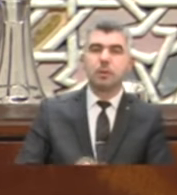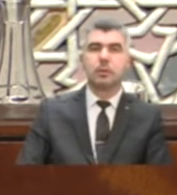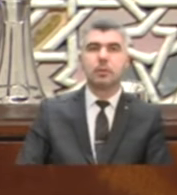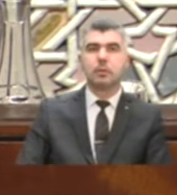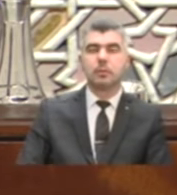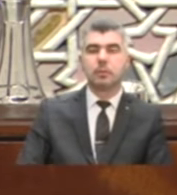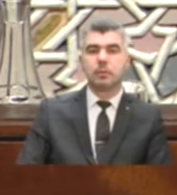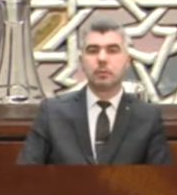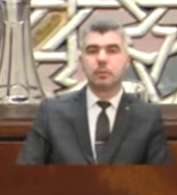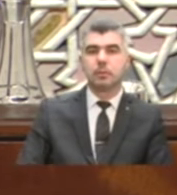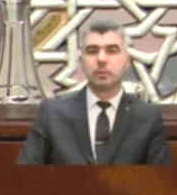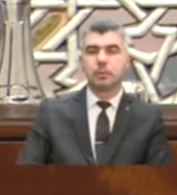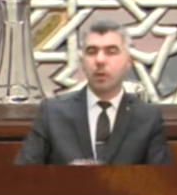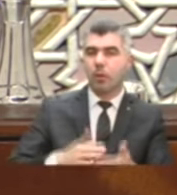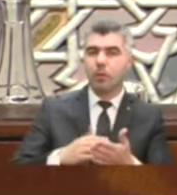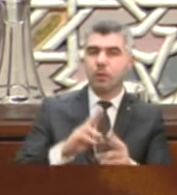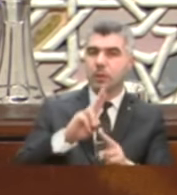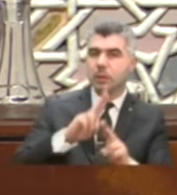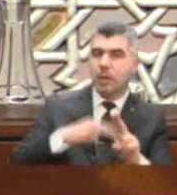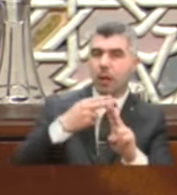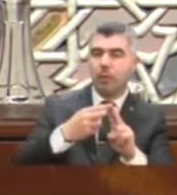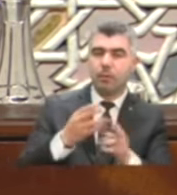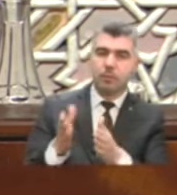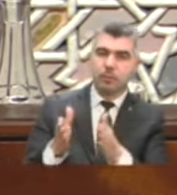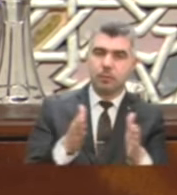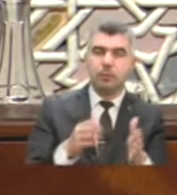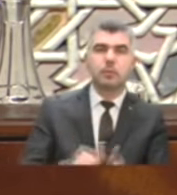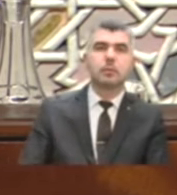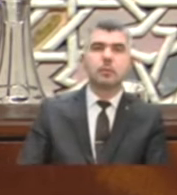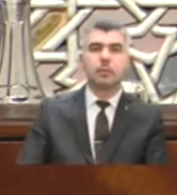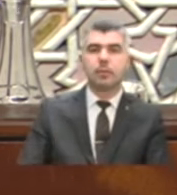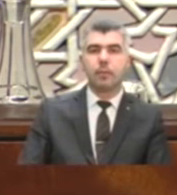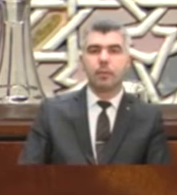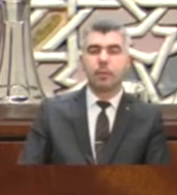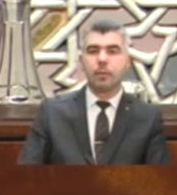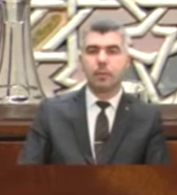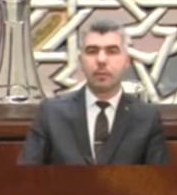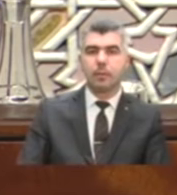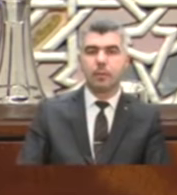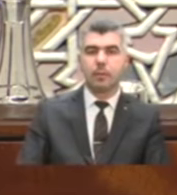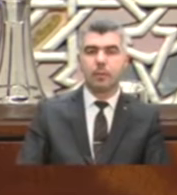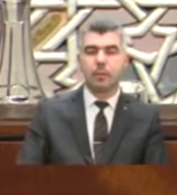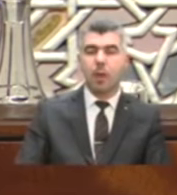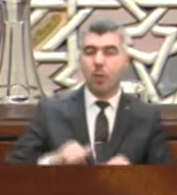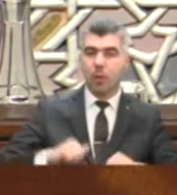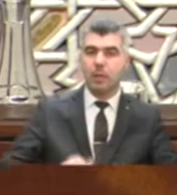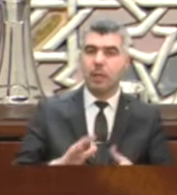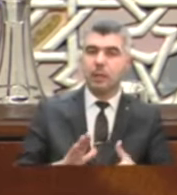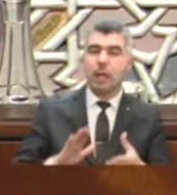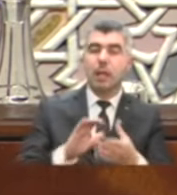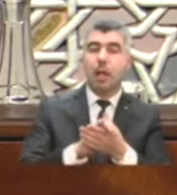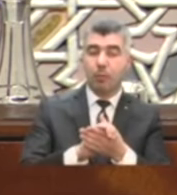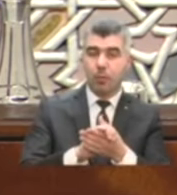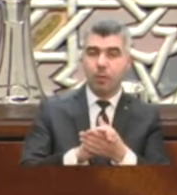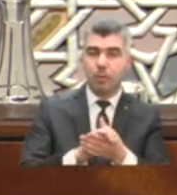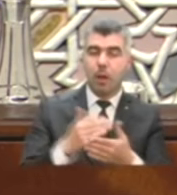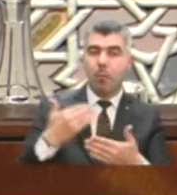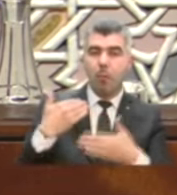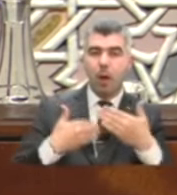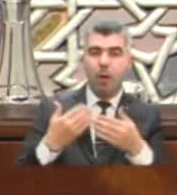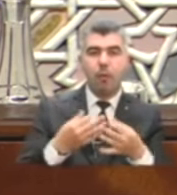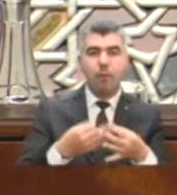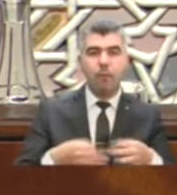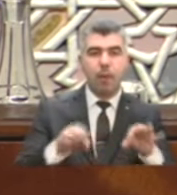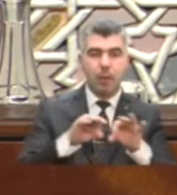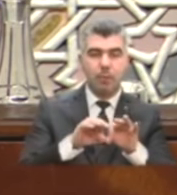ديالك وعلى سعة الصدر، ونمر الى القطاع الموالي والتضامن والإدماج الاجتماعي والأسرة.